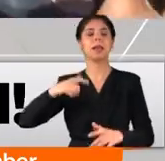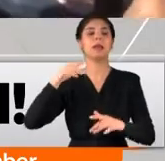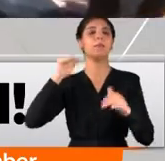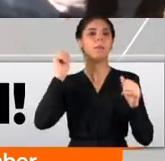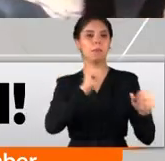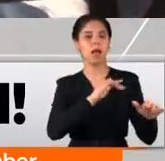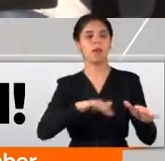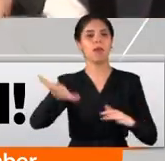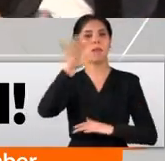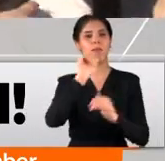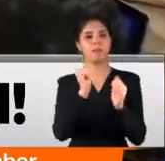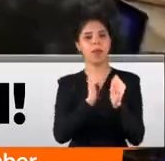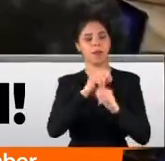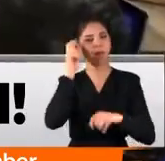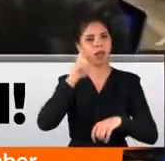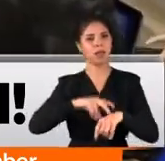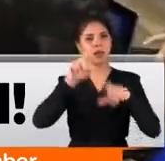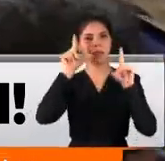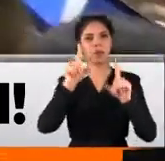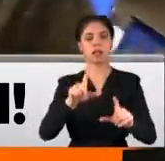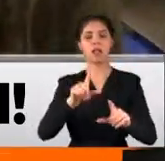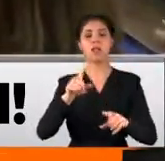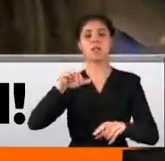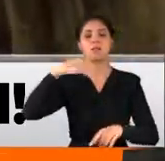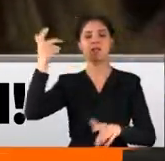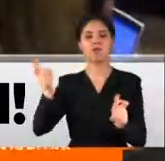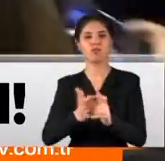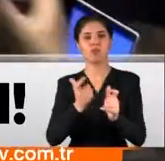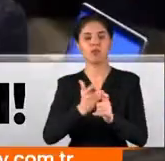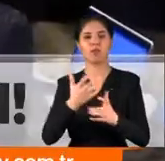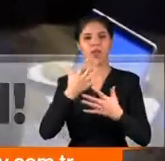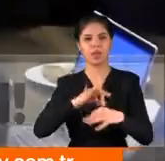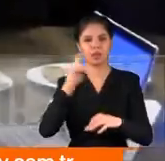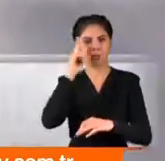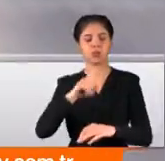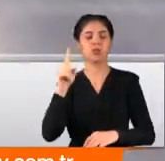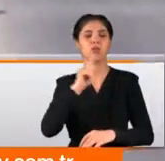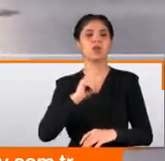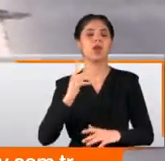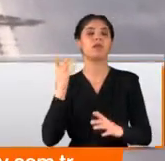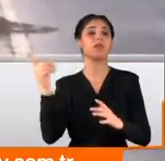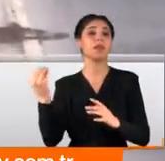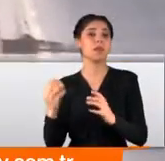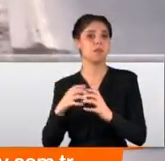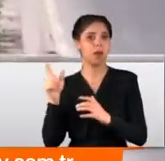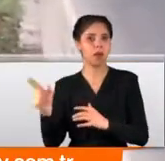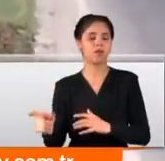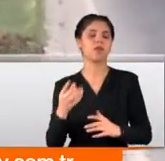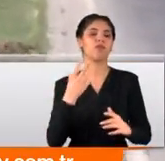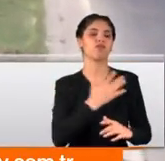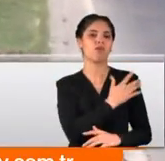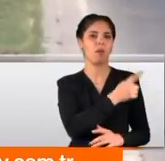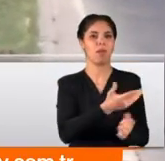günleri beraber anmayı becerebileceğiz. Alternatif kongre hazırlığı CHP ile İYİ Parti'nin İzmir'deki ilk gerilimi değil. Tunç